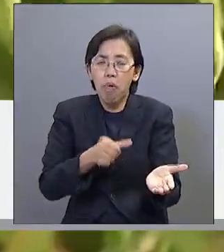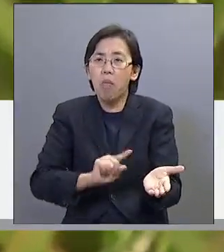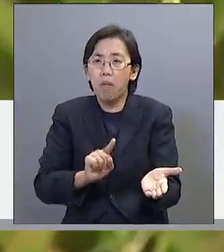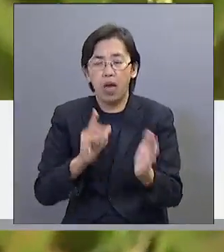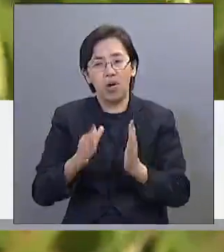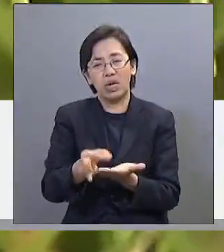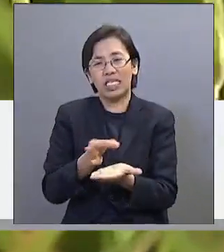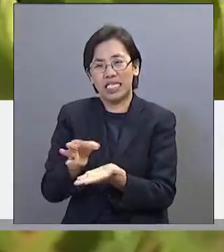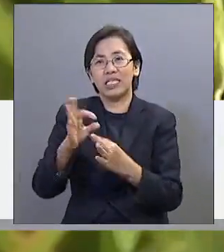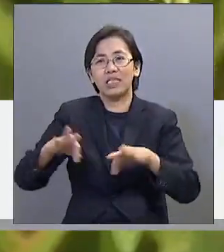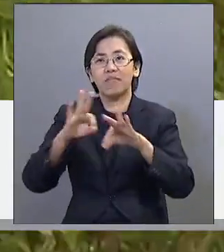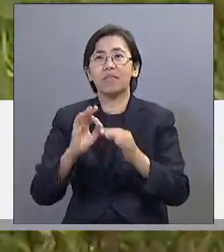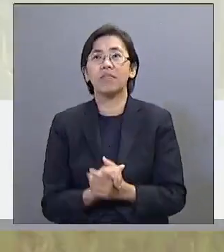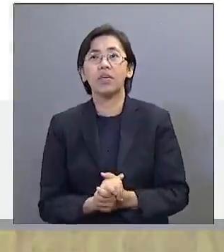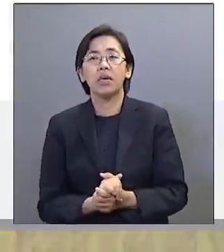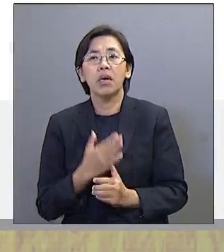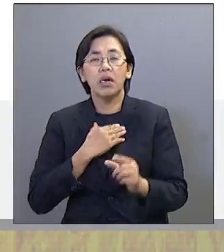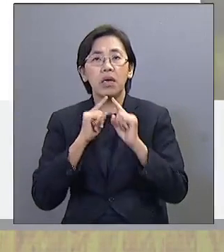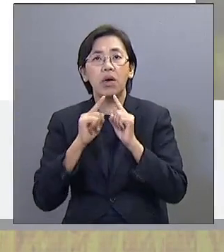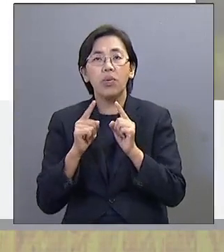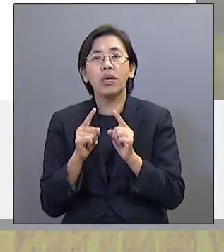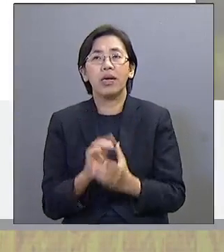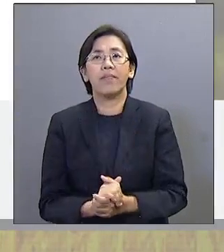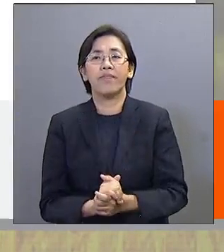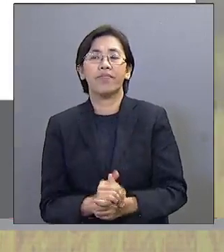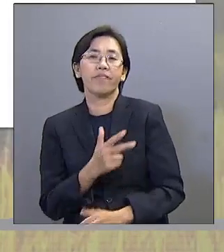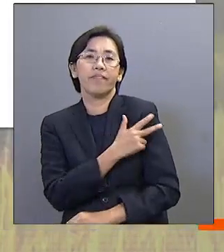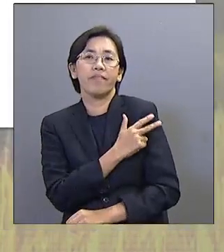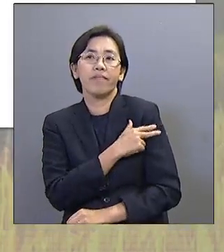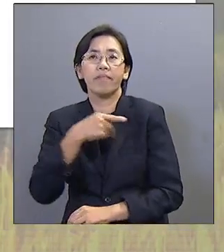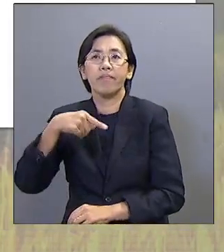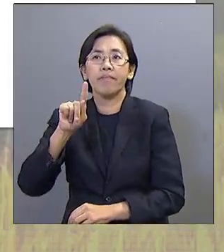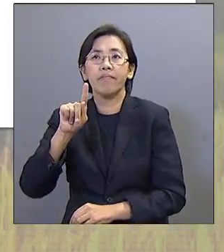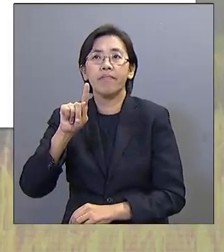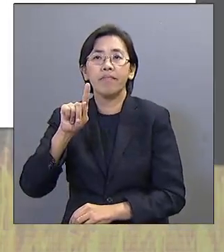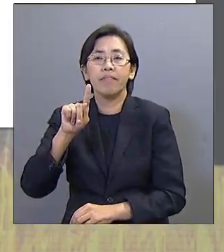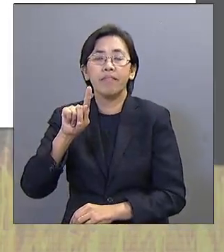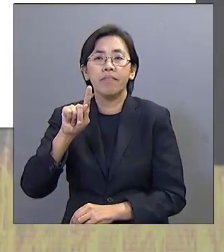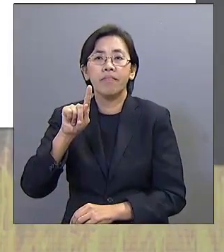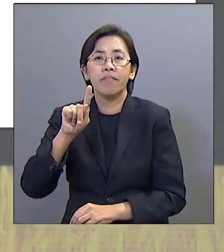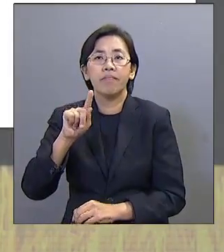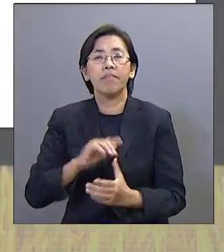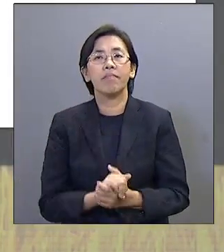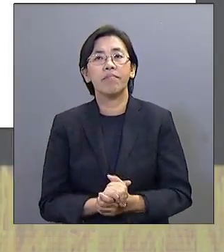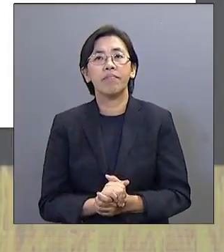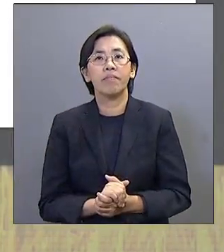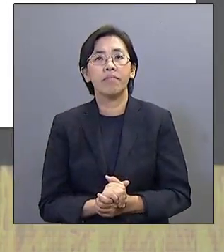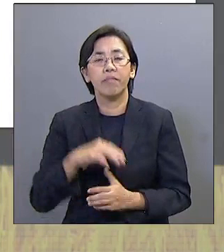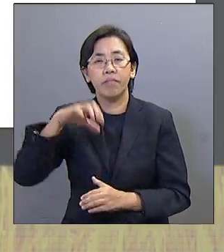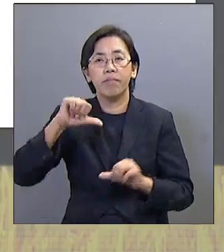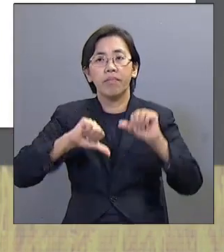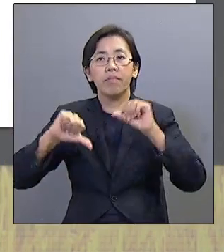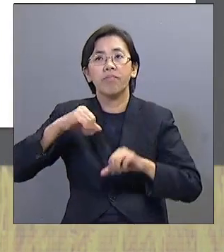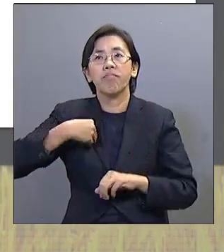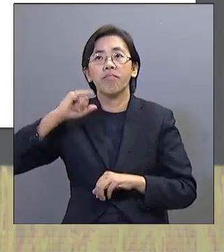ค่ะอีกท่านนึงที่ดิฉันมีโอกาสคุยคือผู้ช่วยศาสตราจารย์ดรปิยศักดิ์ชอุ่มพฤกษ์เป็นนักพันธุวิศวกรรมจากคณะวิทยาศาสตร์